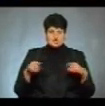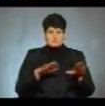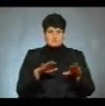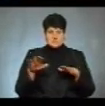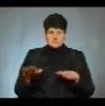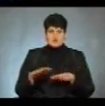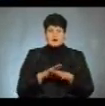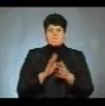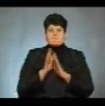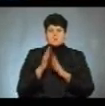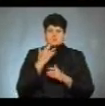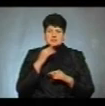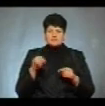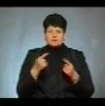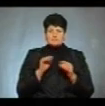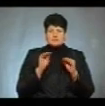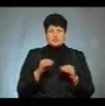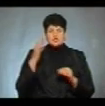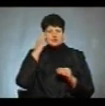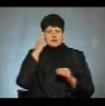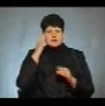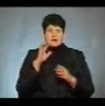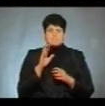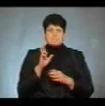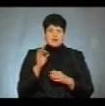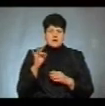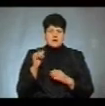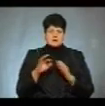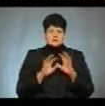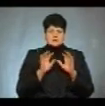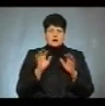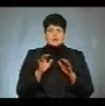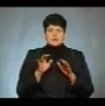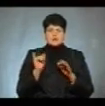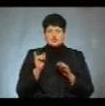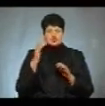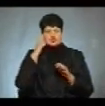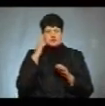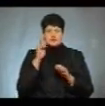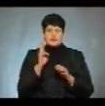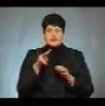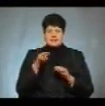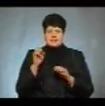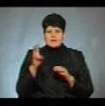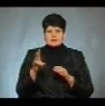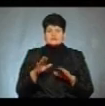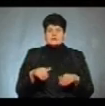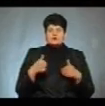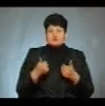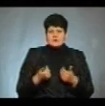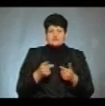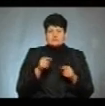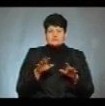національного відродження висадили чорну березу та японський клен. Висадка дерев іде за рекомендацією в тих місцях, які